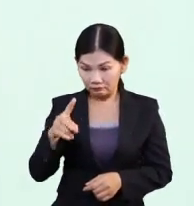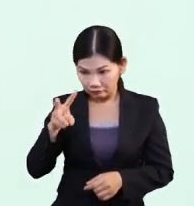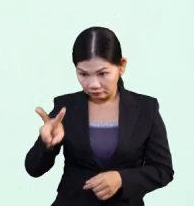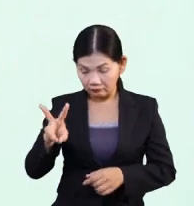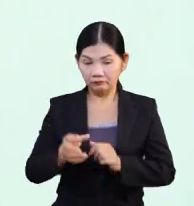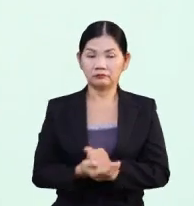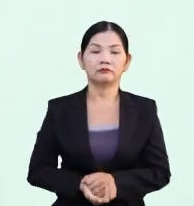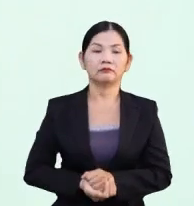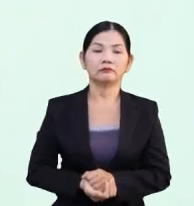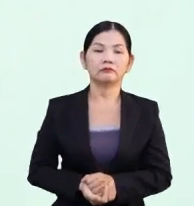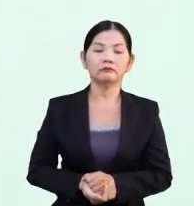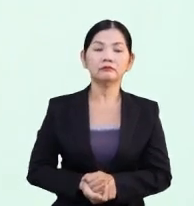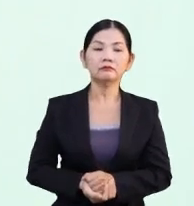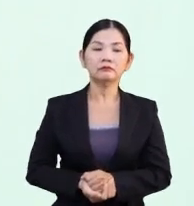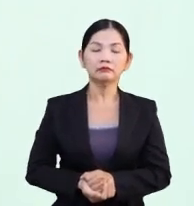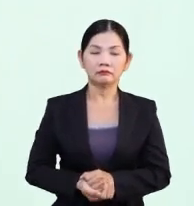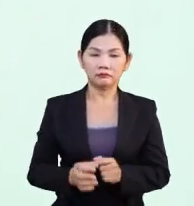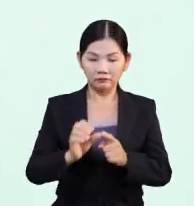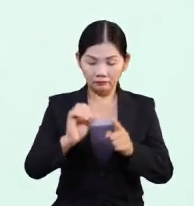7723